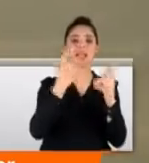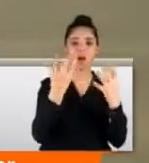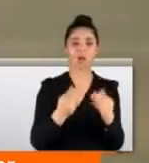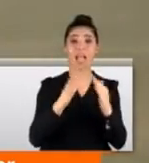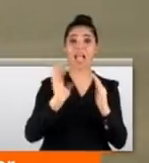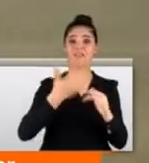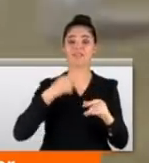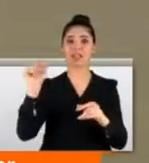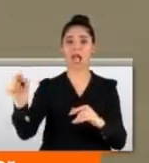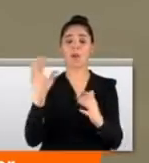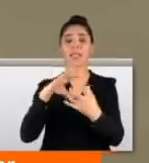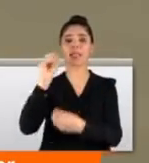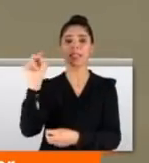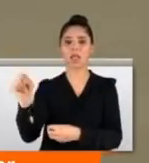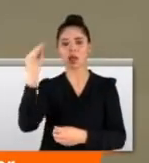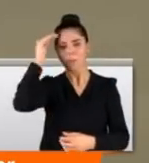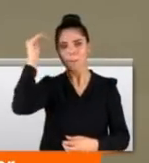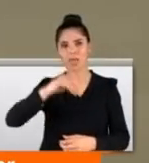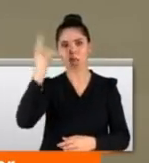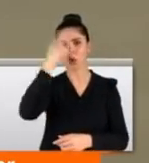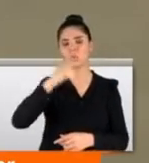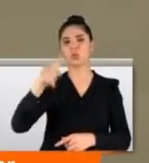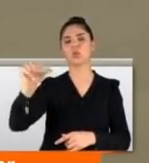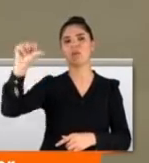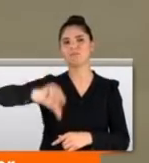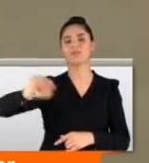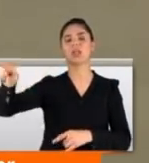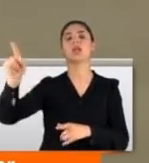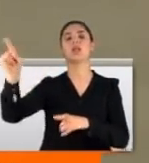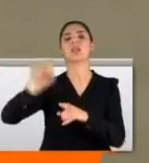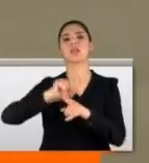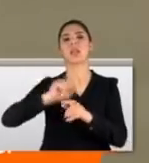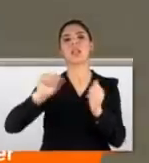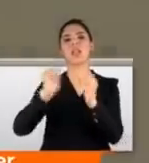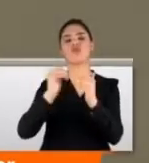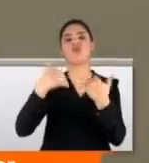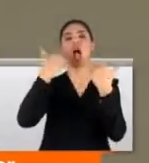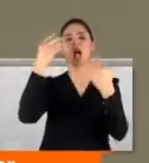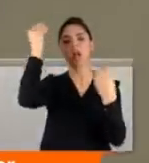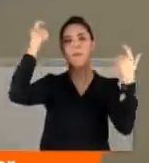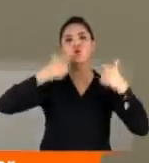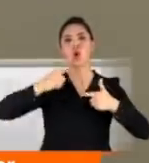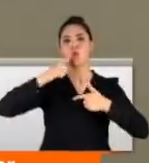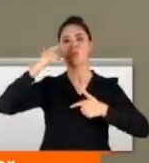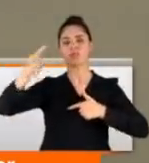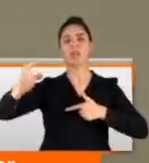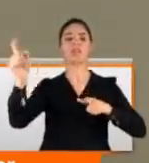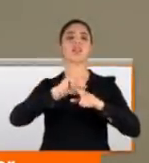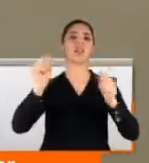sahibi Nefçi Fergana mağlubiyetten hakemi ve kararlarını sorumlu tutunca ortalık karıştı.